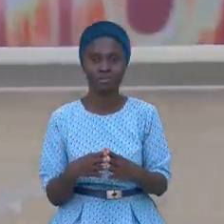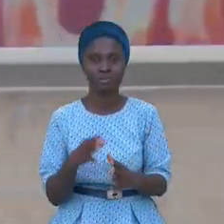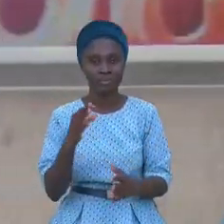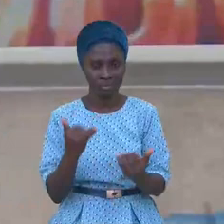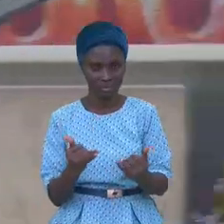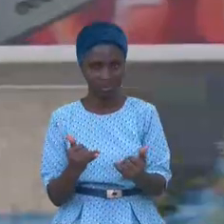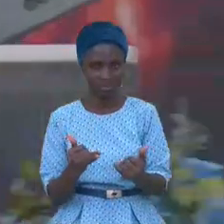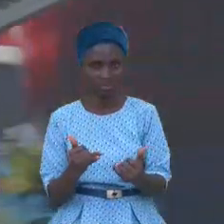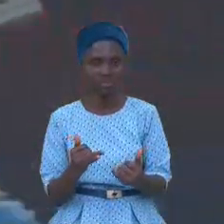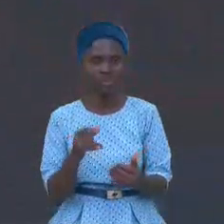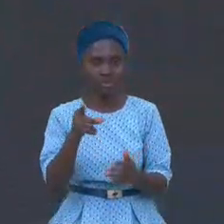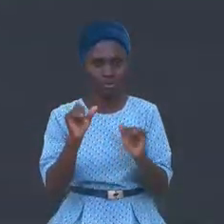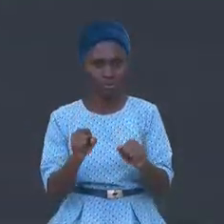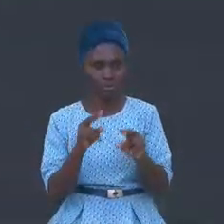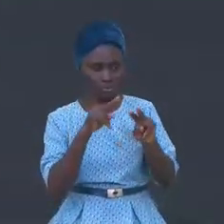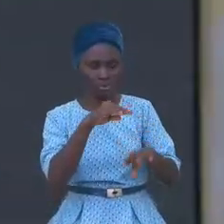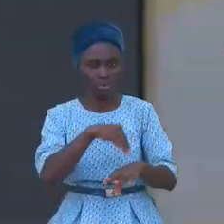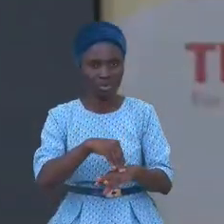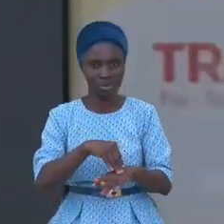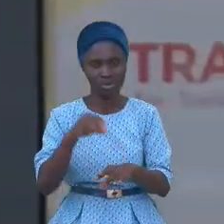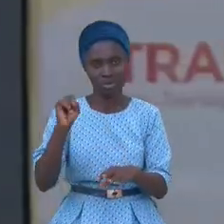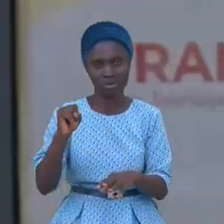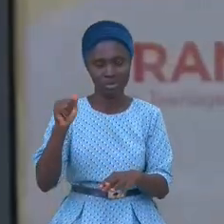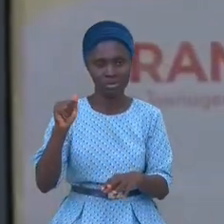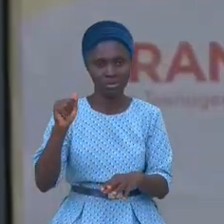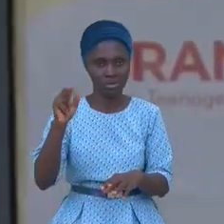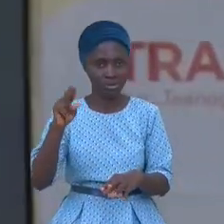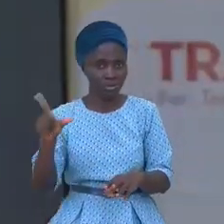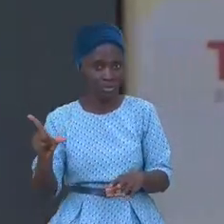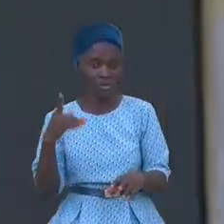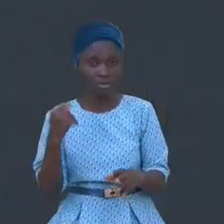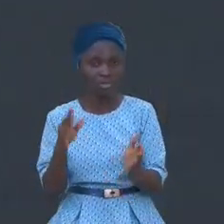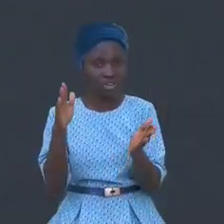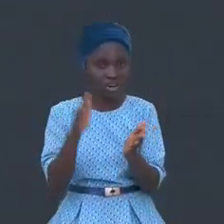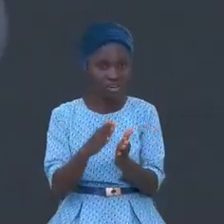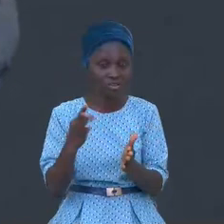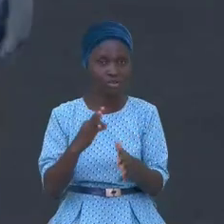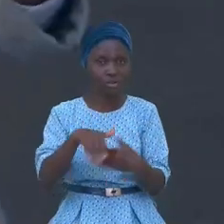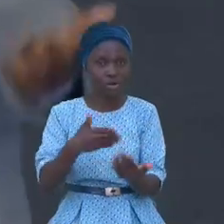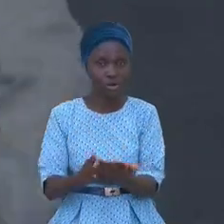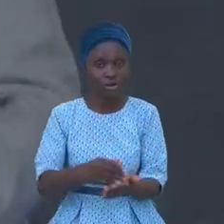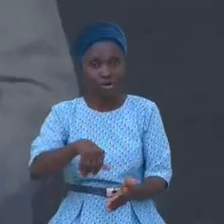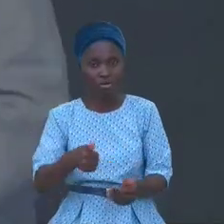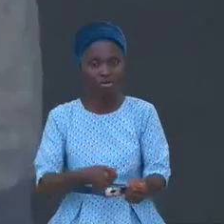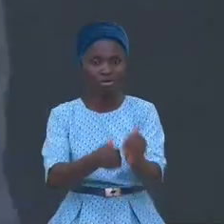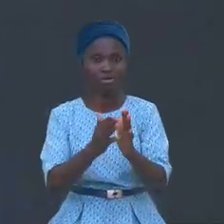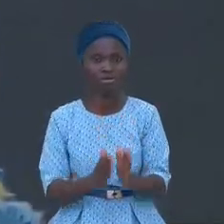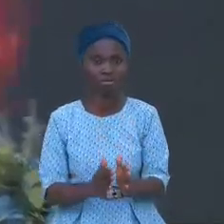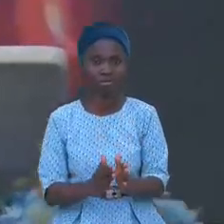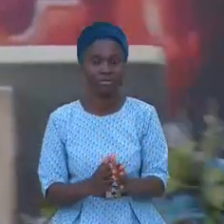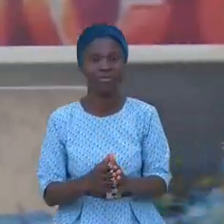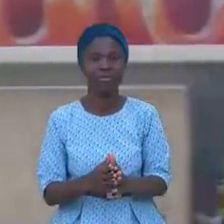Paul, regardez Saul, le moindre de tous. Et Pierre a vu le Seigneur, avant qu'il ait vu le